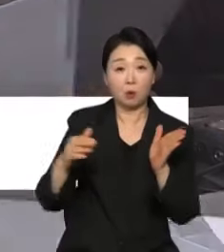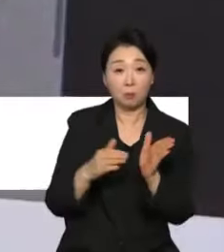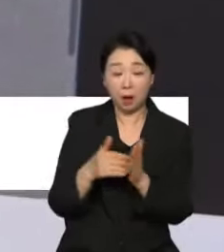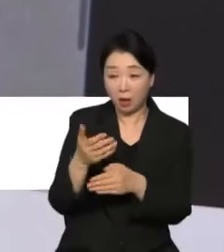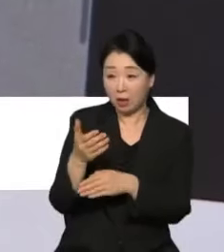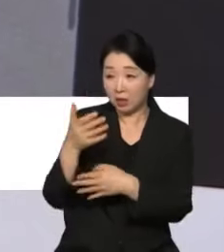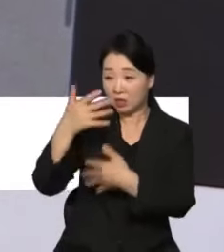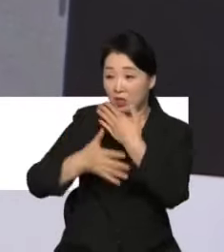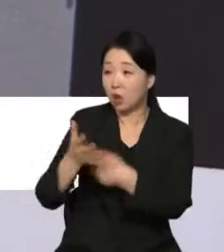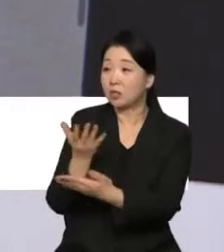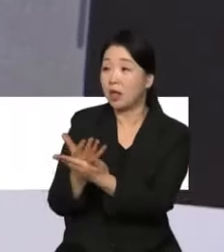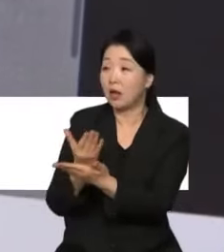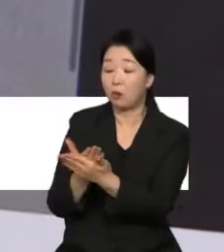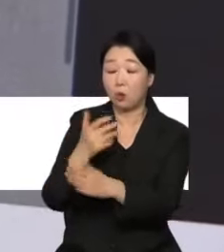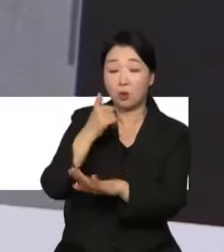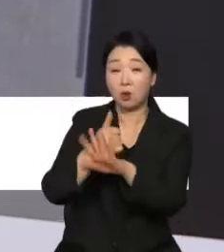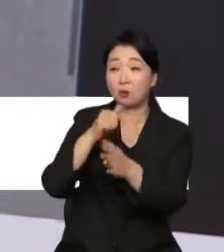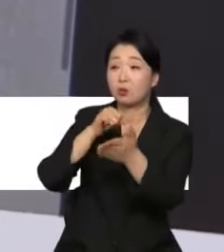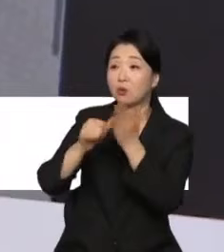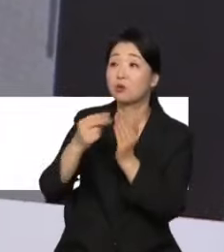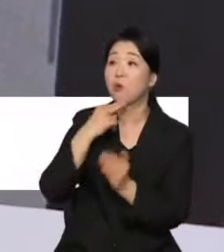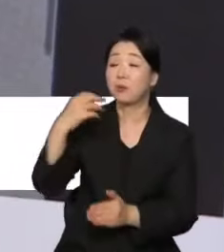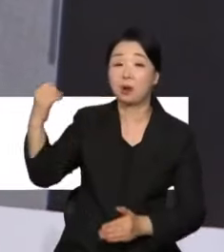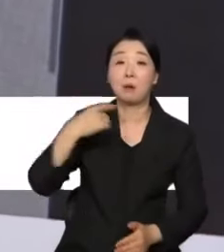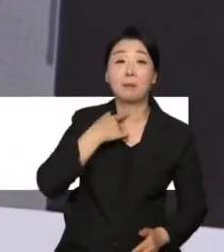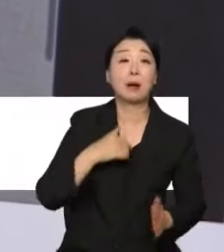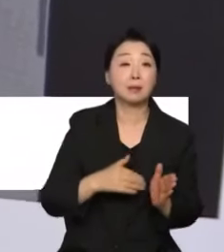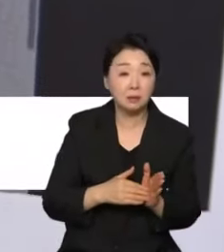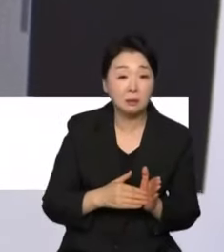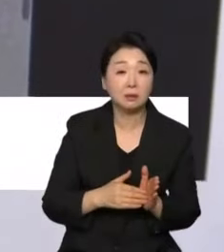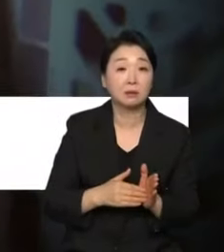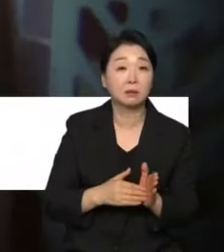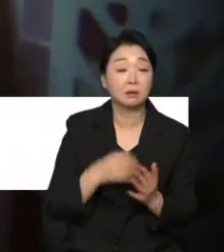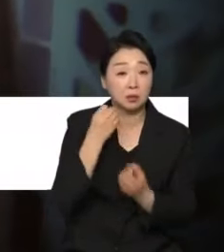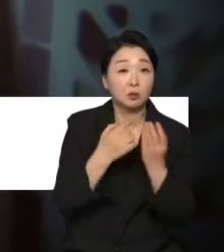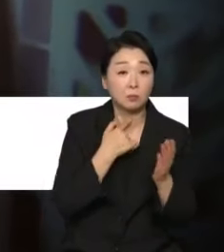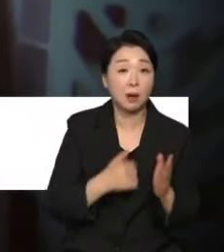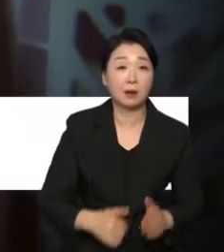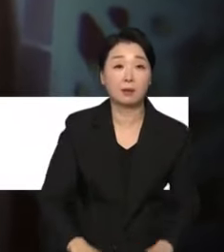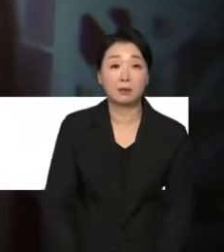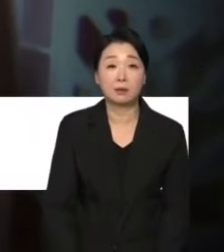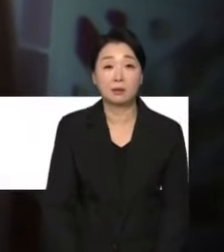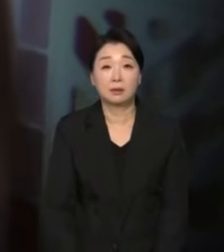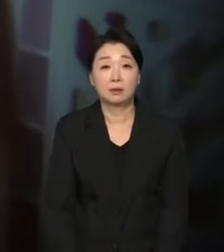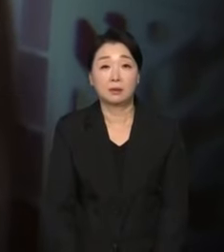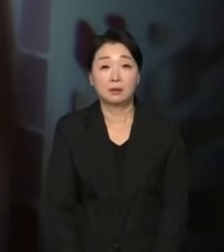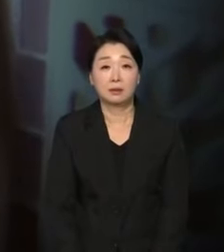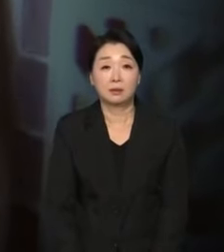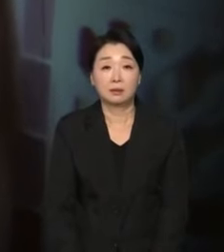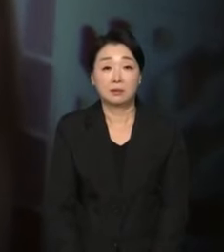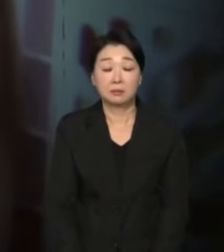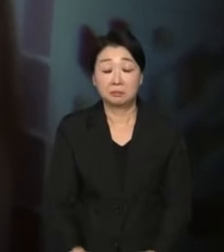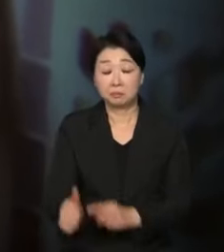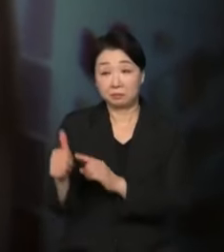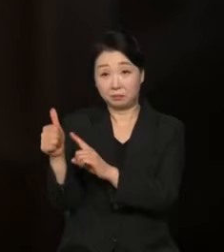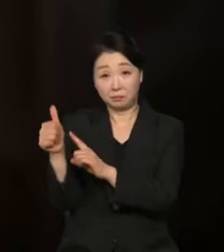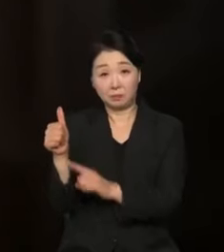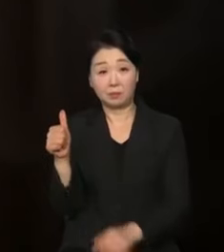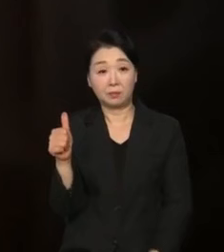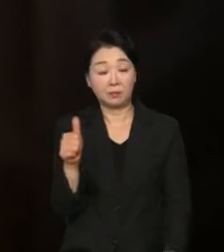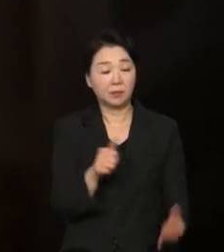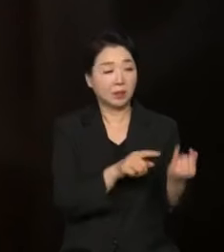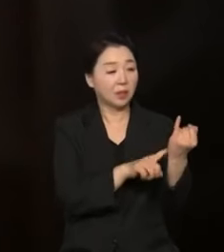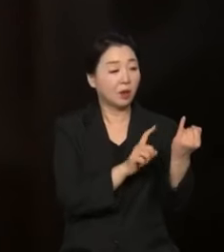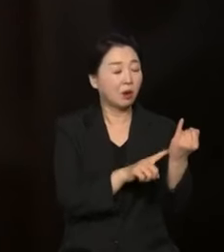영상을 달라고 해서 지워서 없다라고 이야기한 바 있다라는 진술을 한바 있어요. 황씨 측은 상대